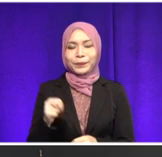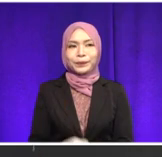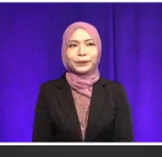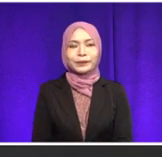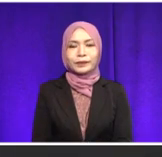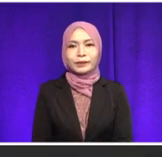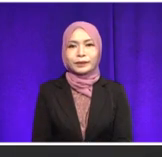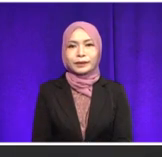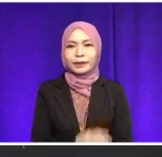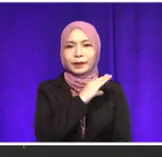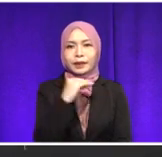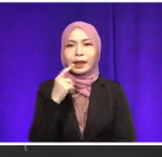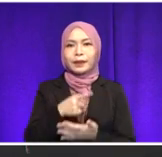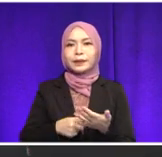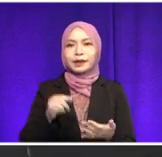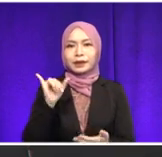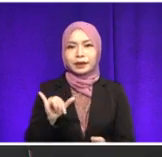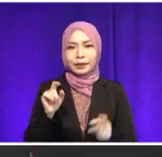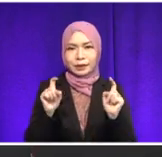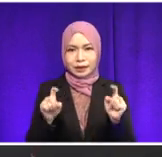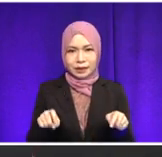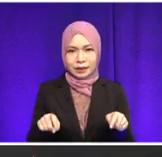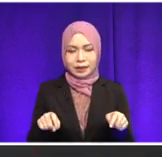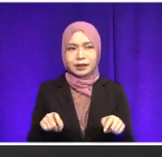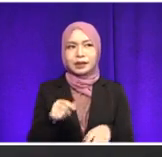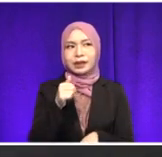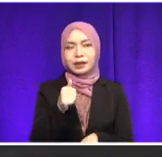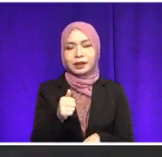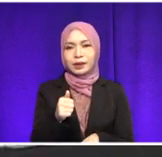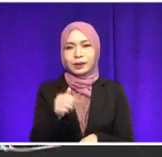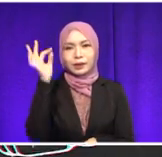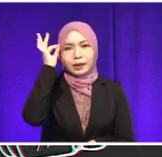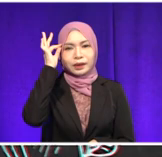apakah yang perlu diselesaikan pada masalah tadi